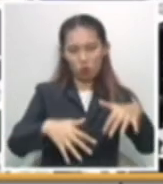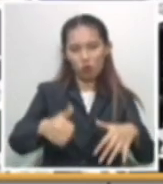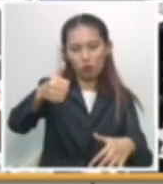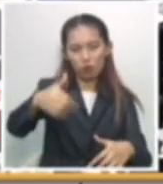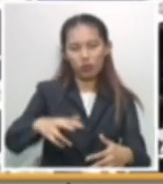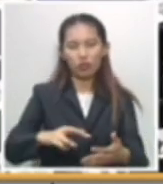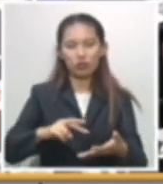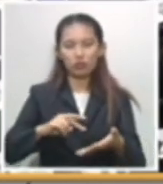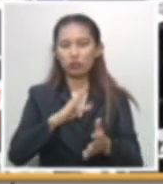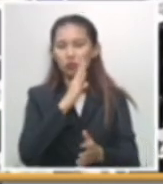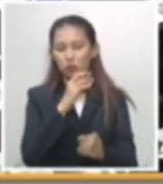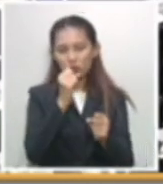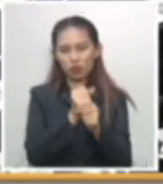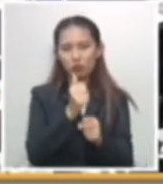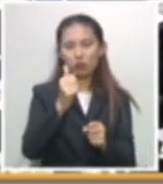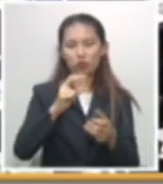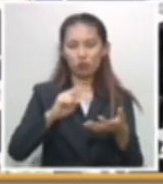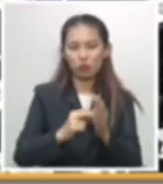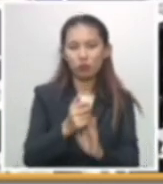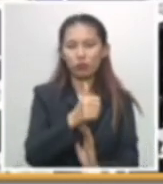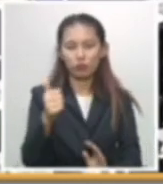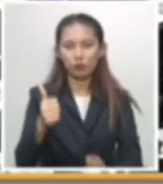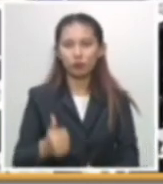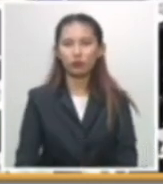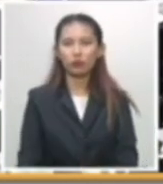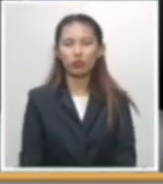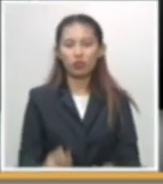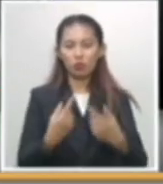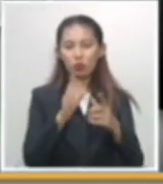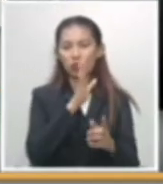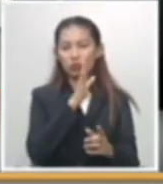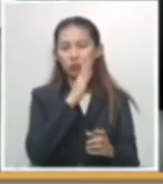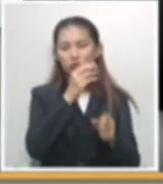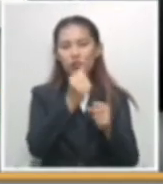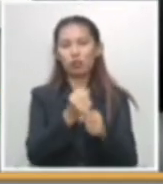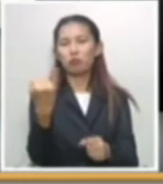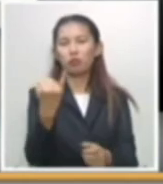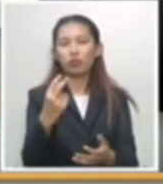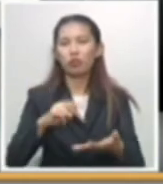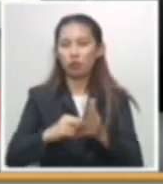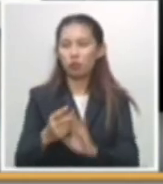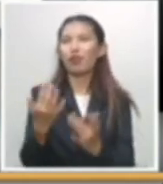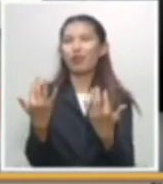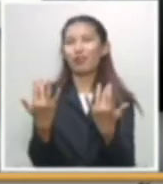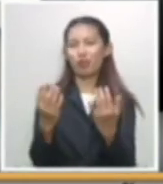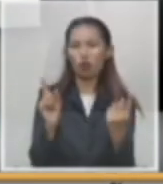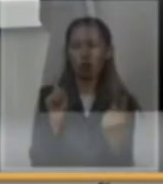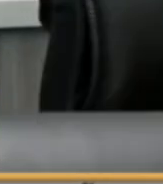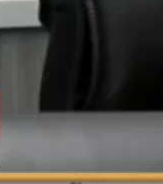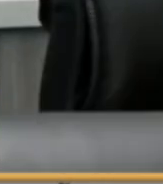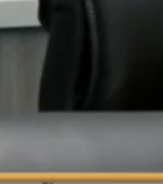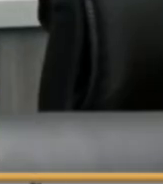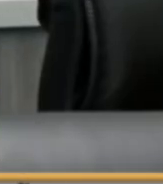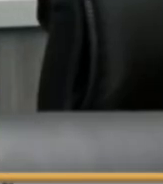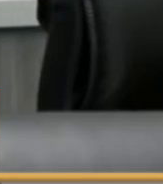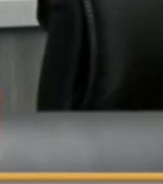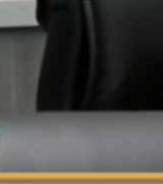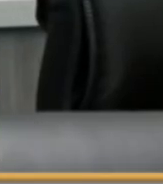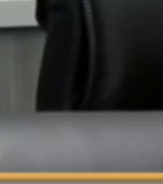ก็ไม่ได้ว่าเนี่ยผมก็ว่าดีแต่ถ้าทำแล้วไม่ดีก็เจอกันในสภานี่แหละครับ อีกเรื่องนึงผมสงสัยเรื่อง